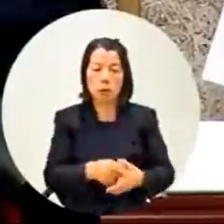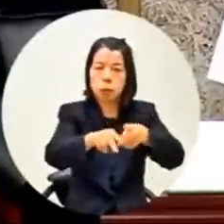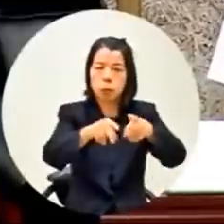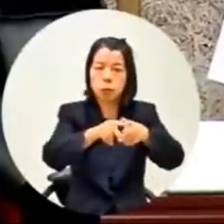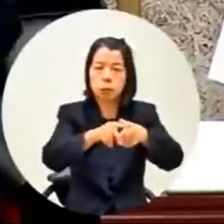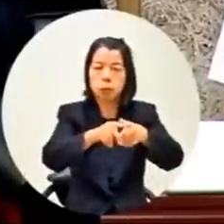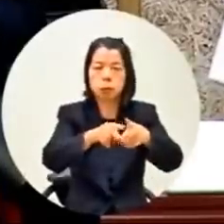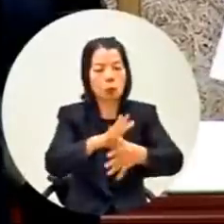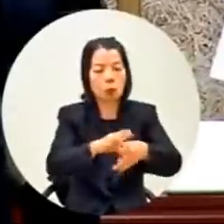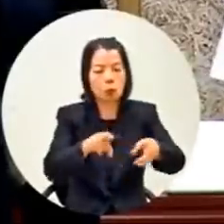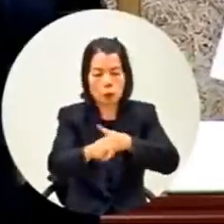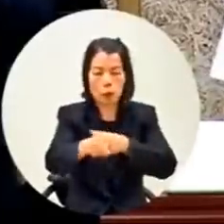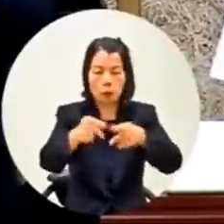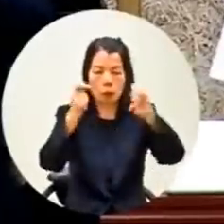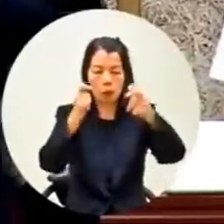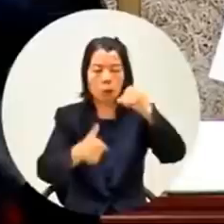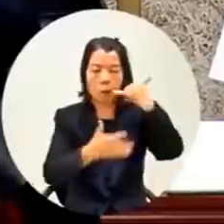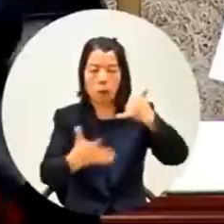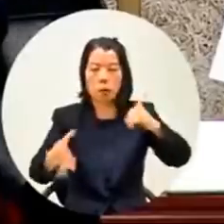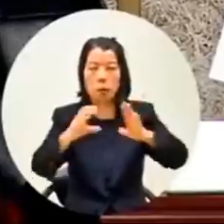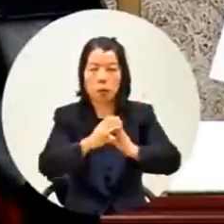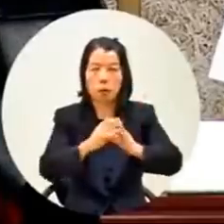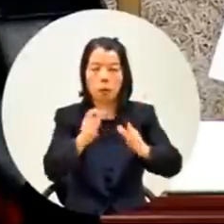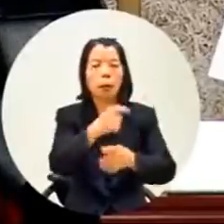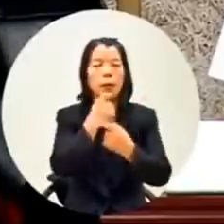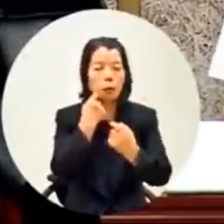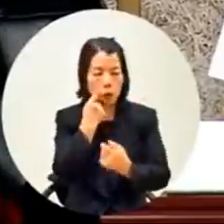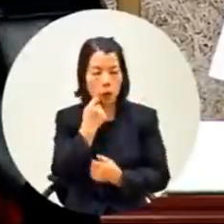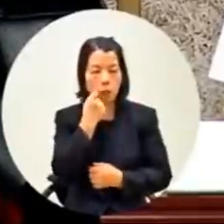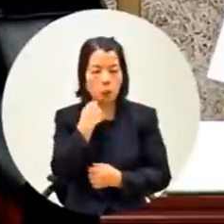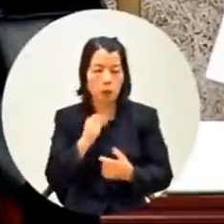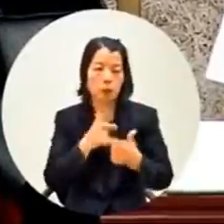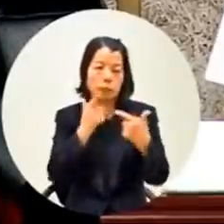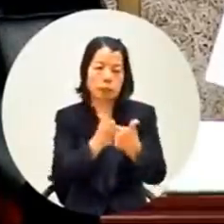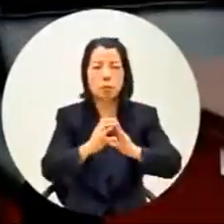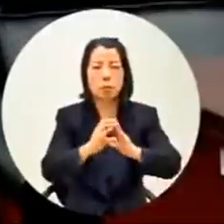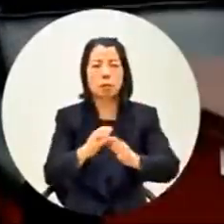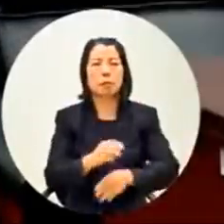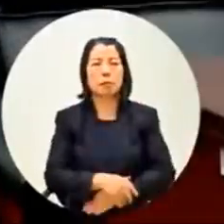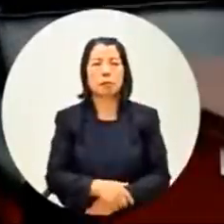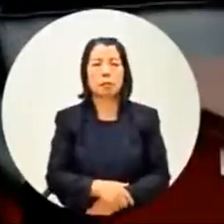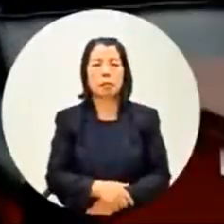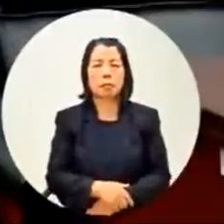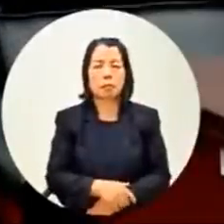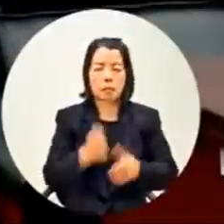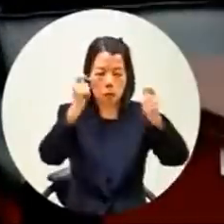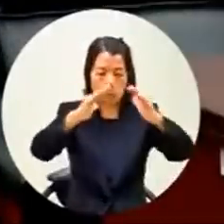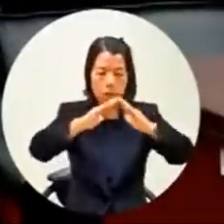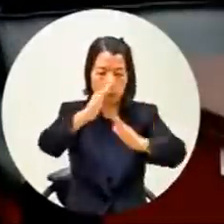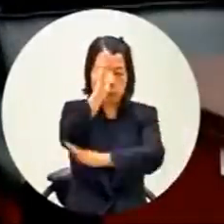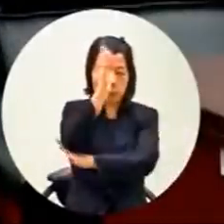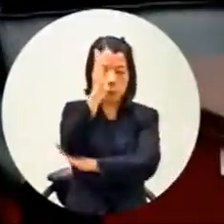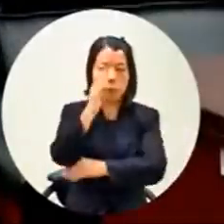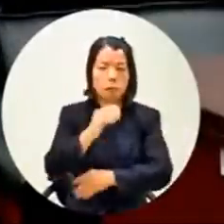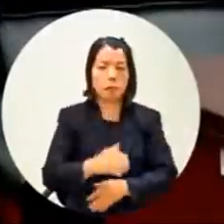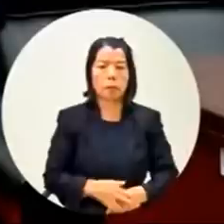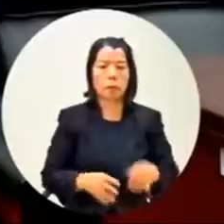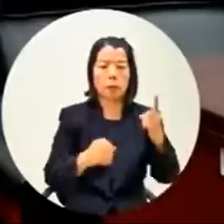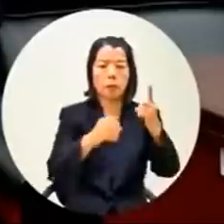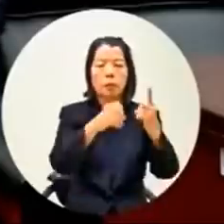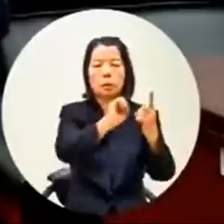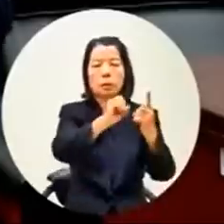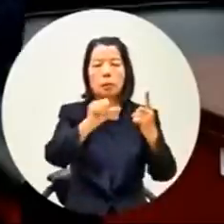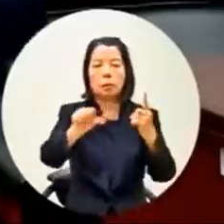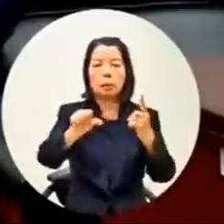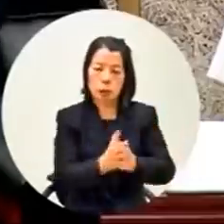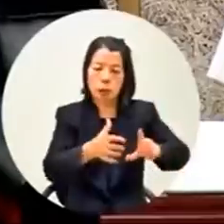洋局，他说他愿意配合高雄市，我们高雄市政府在105年的8